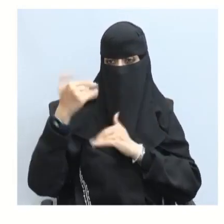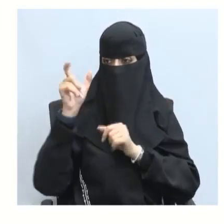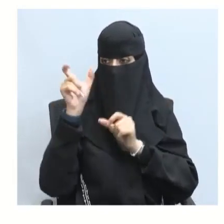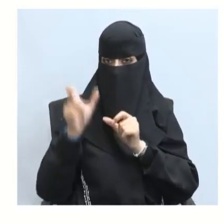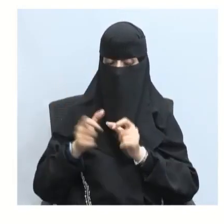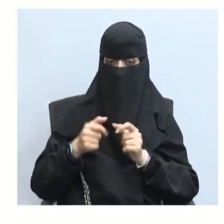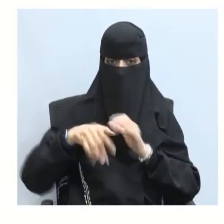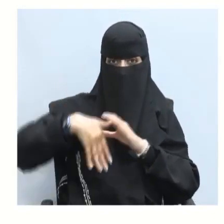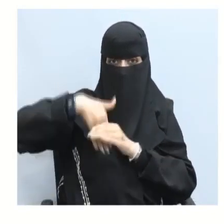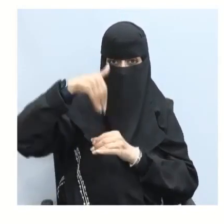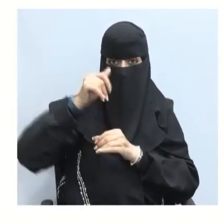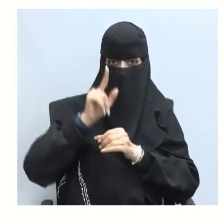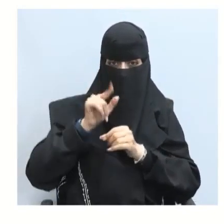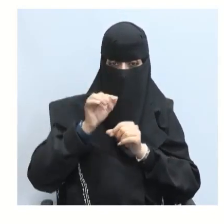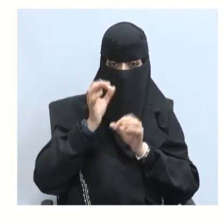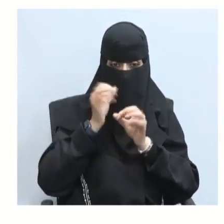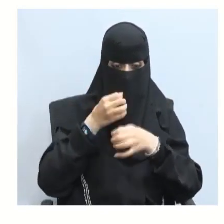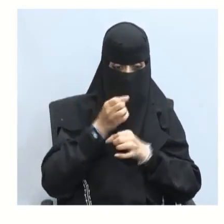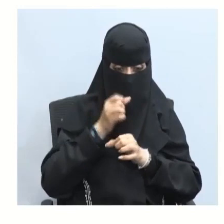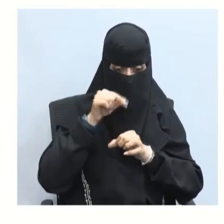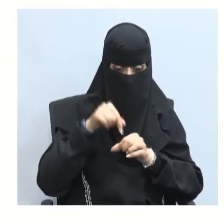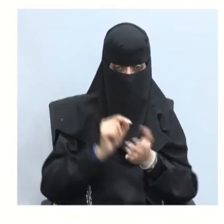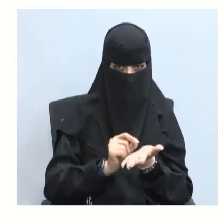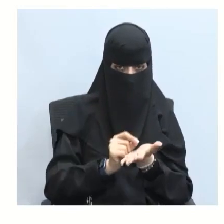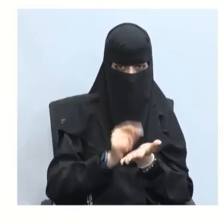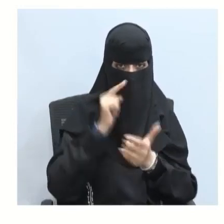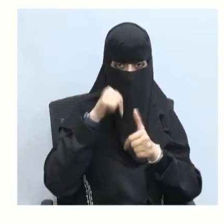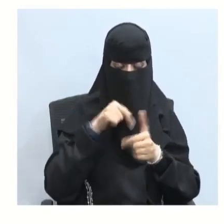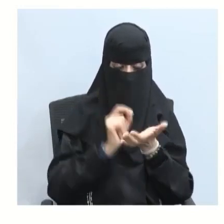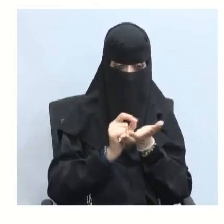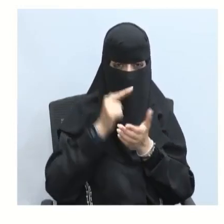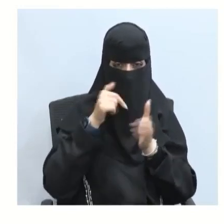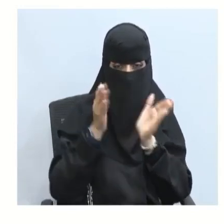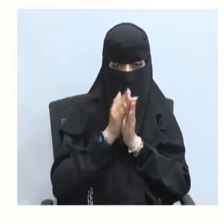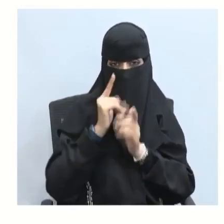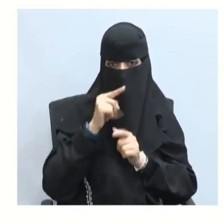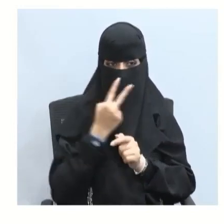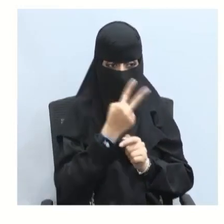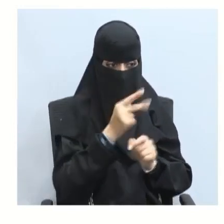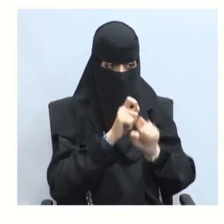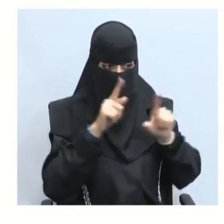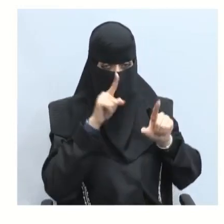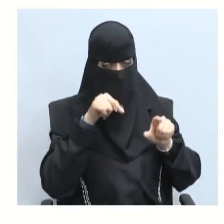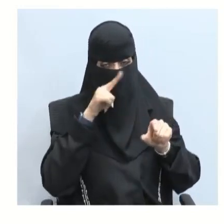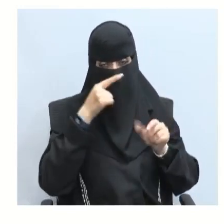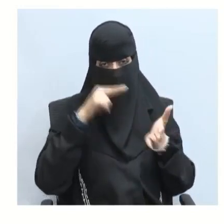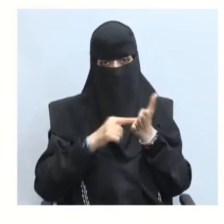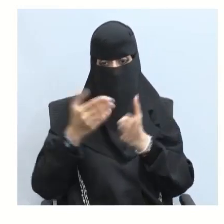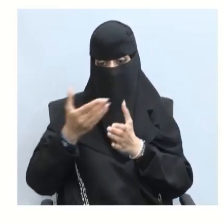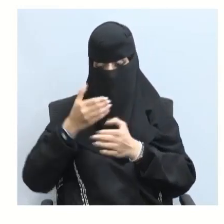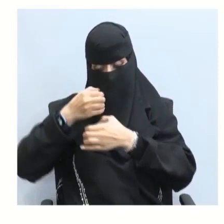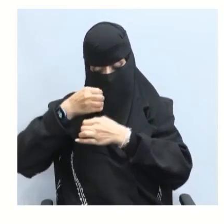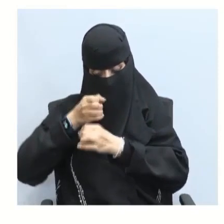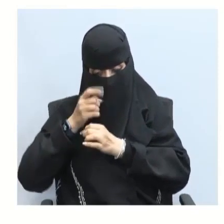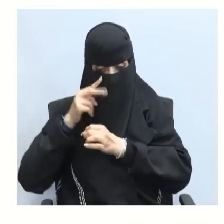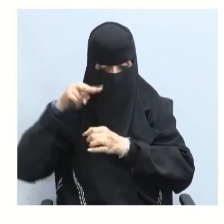مخلوق حي دقيق ما هو هو مخلوق صغير جدا لا يمكن رؤيته دون استعمال الميكروسكوب